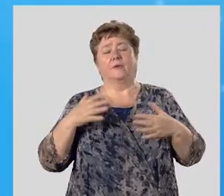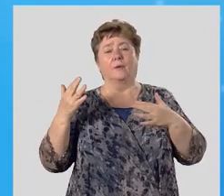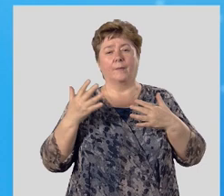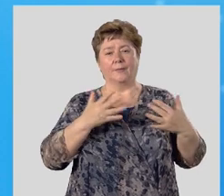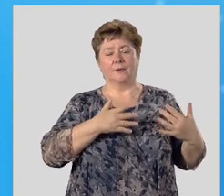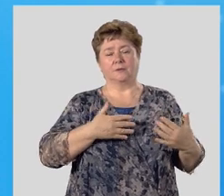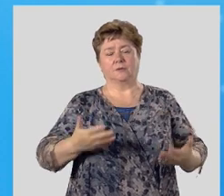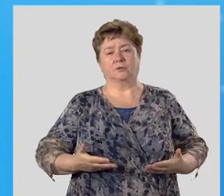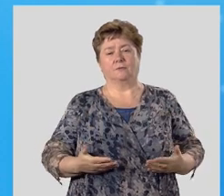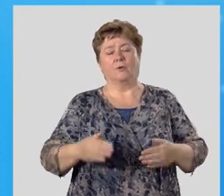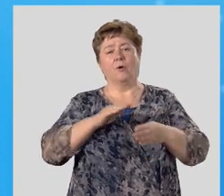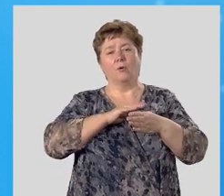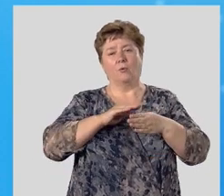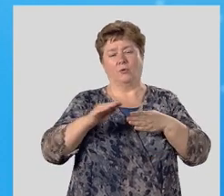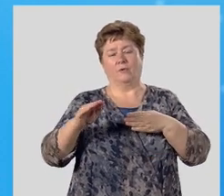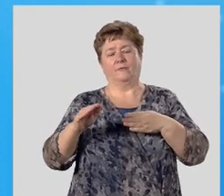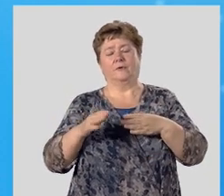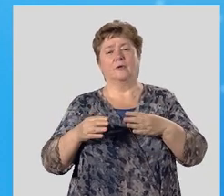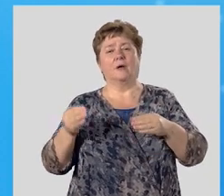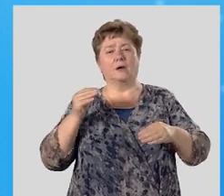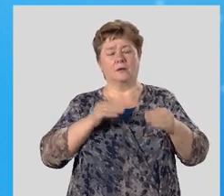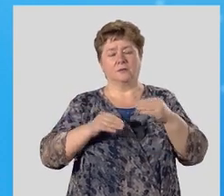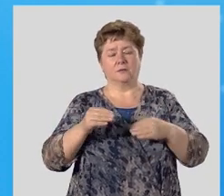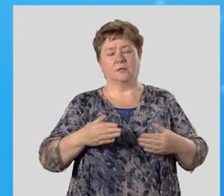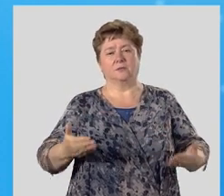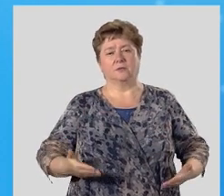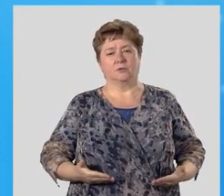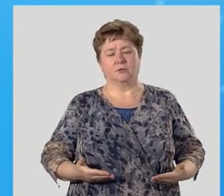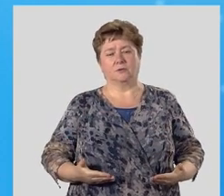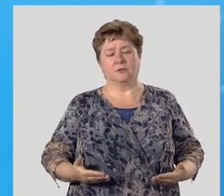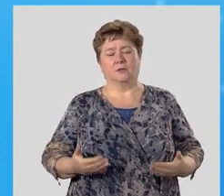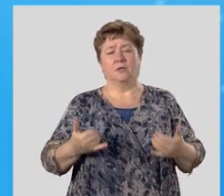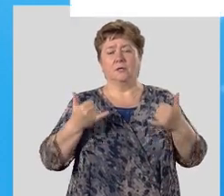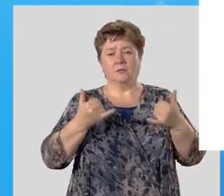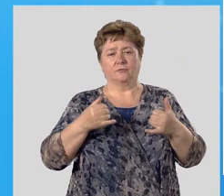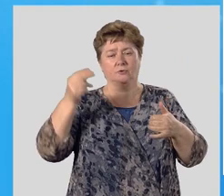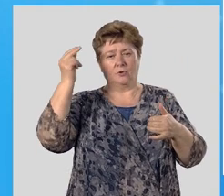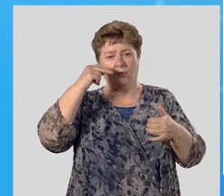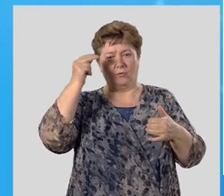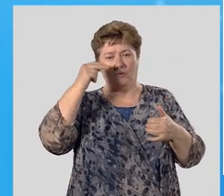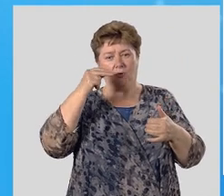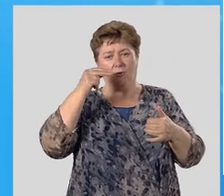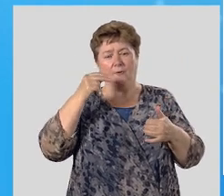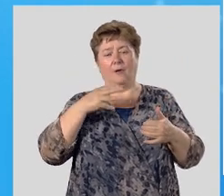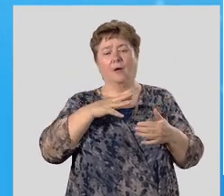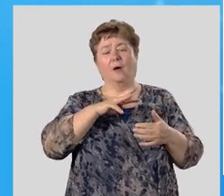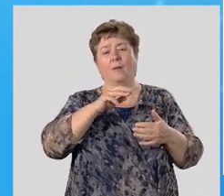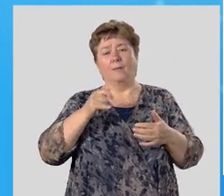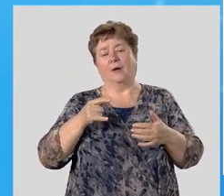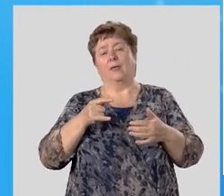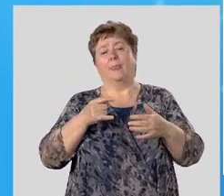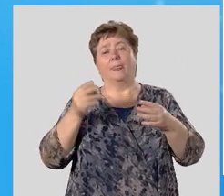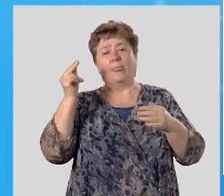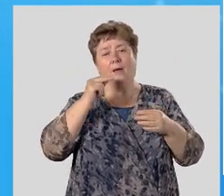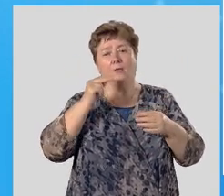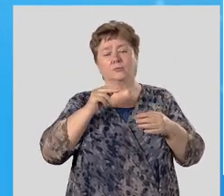живого, уровни организации жизни. Сегодня на уроке мы